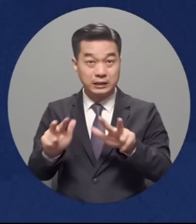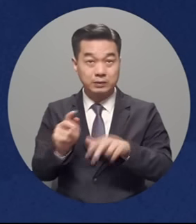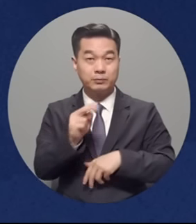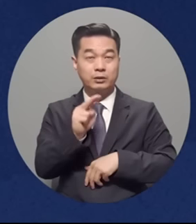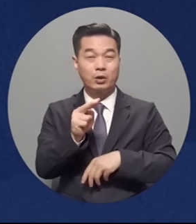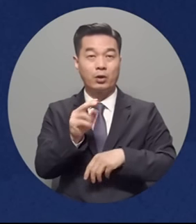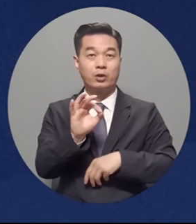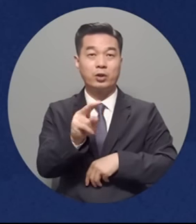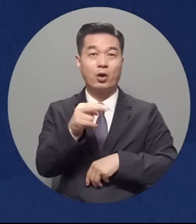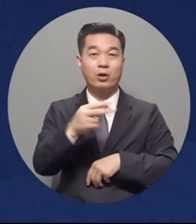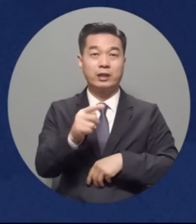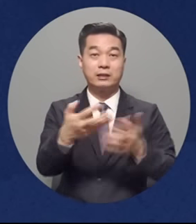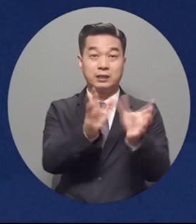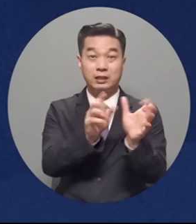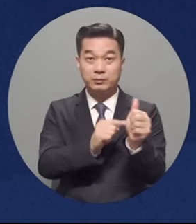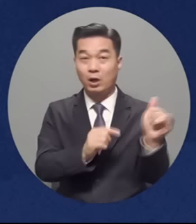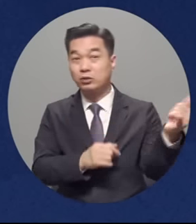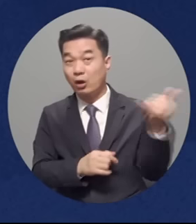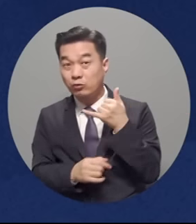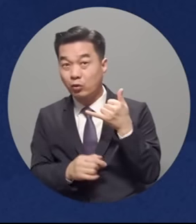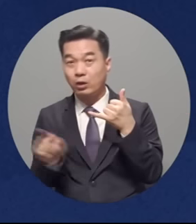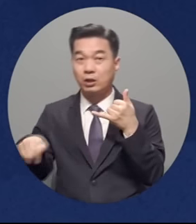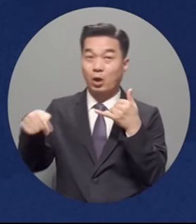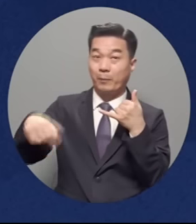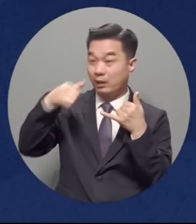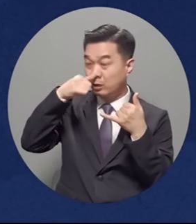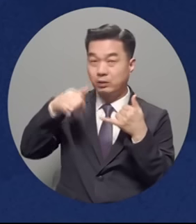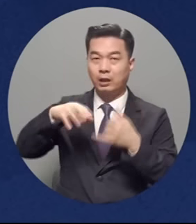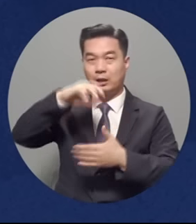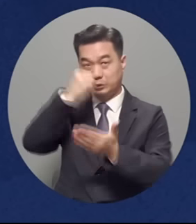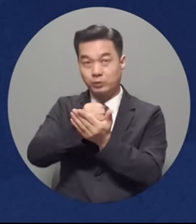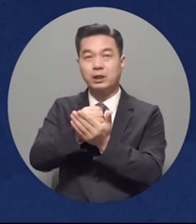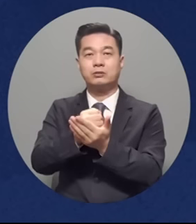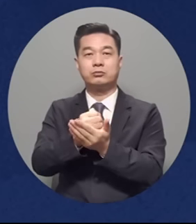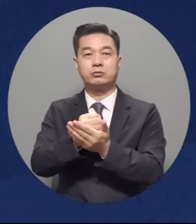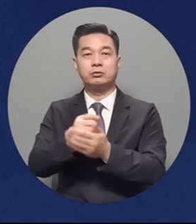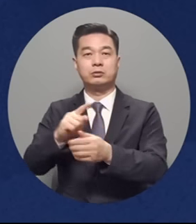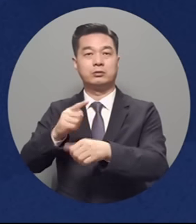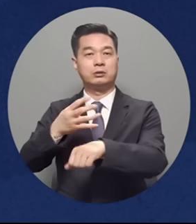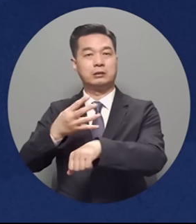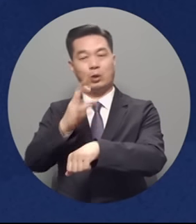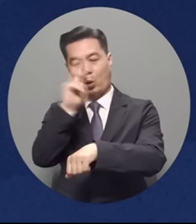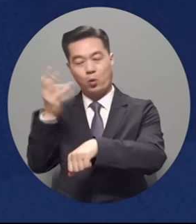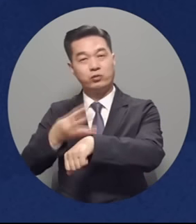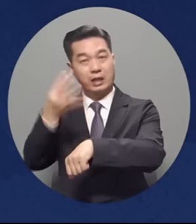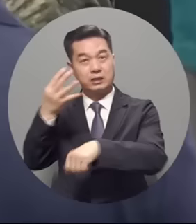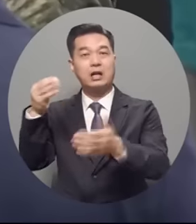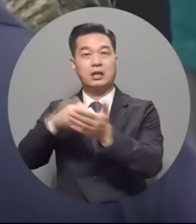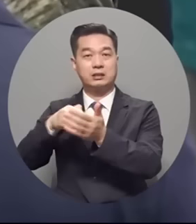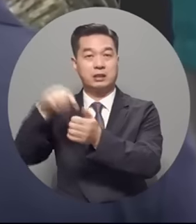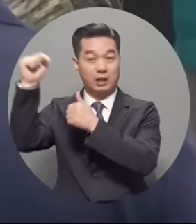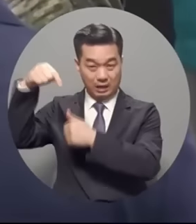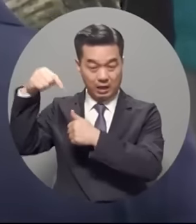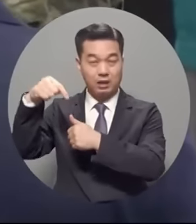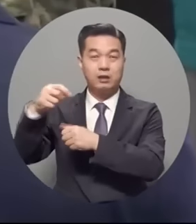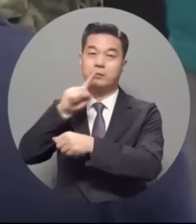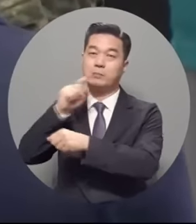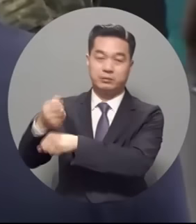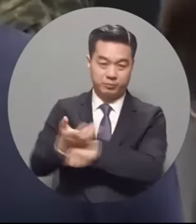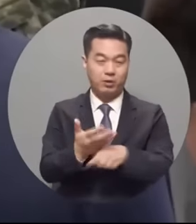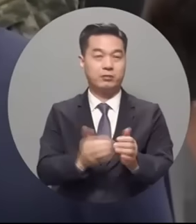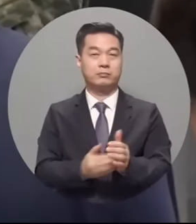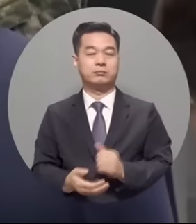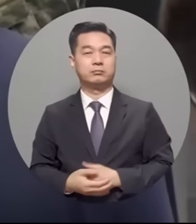사단장님께서 옆에 계신데 하라, 정상적으로 하라고 16시까지인가라고 하라고 하셨답니다. 여기서